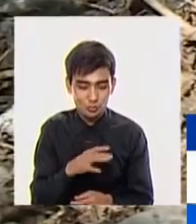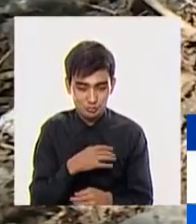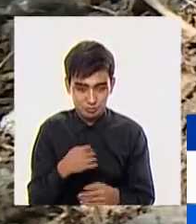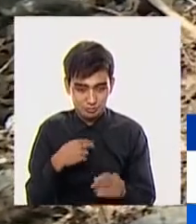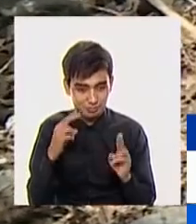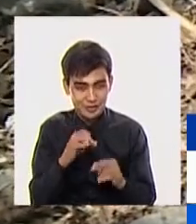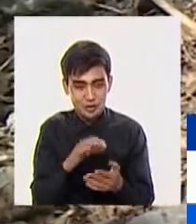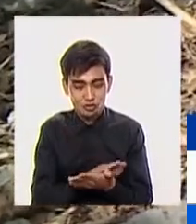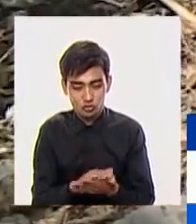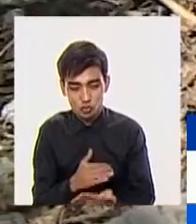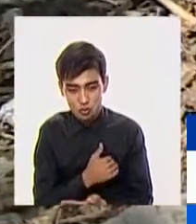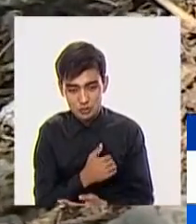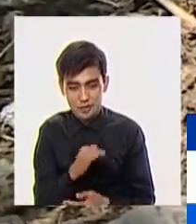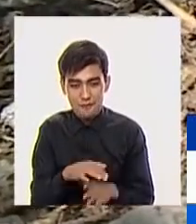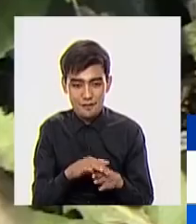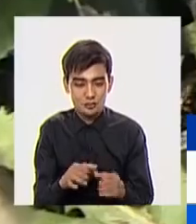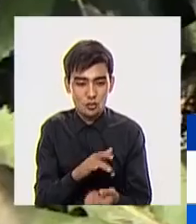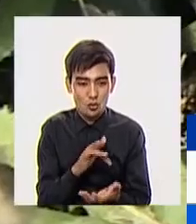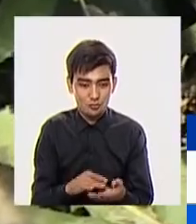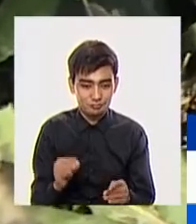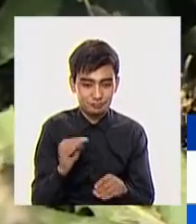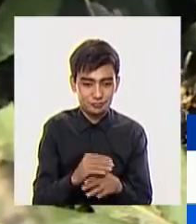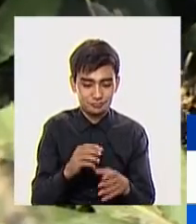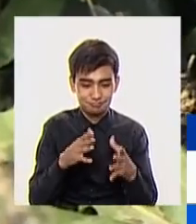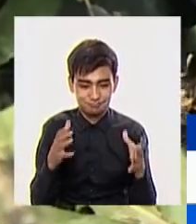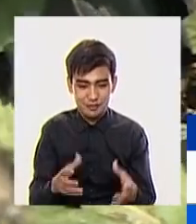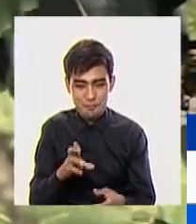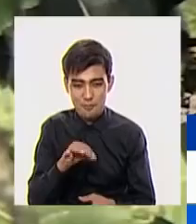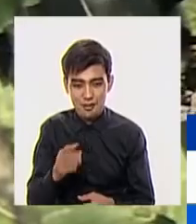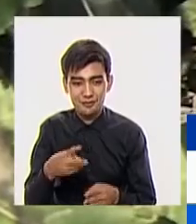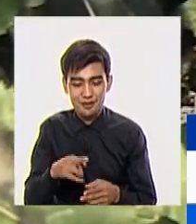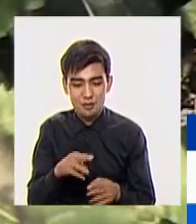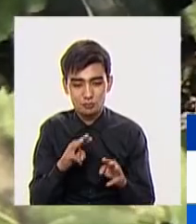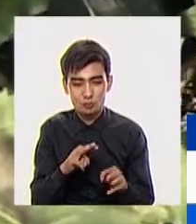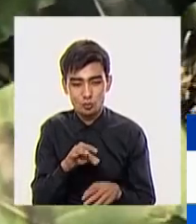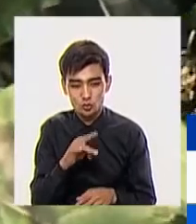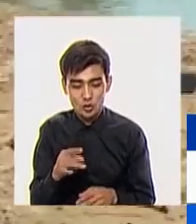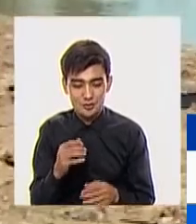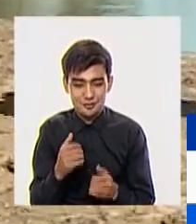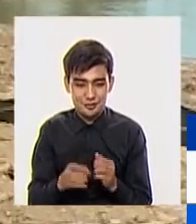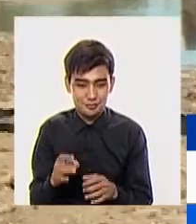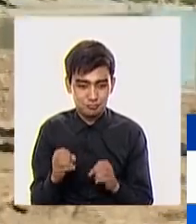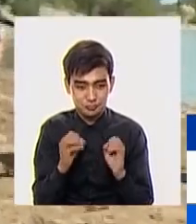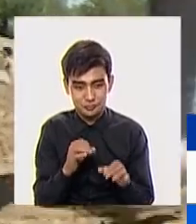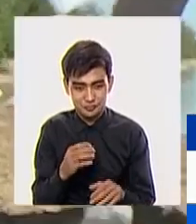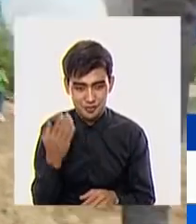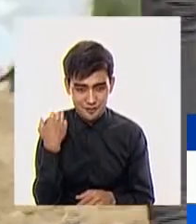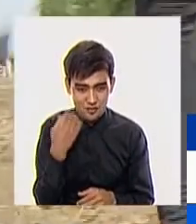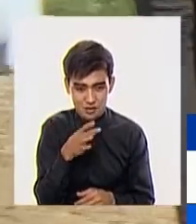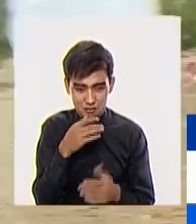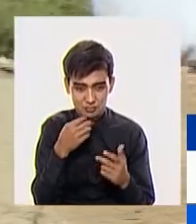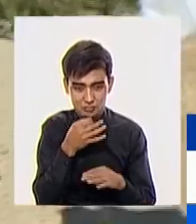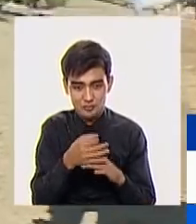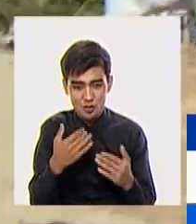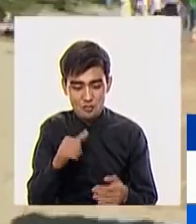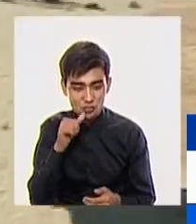Чтобы стало чище, как минимум властям города нужно установить баки для мусора и регулярно их вывозить, говорят экологи уже много лет. Всего по